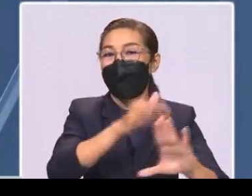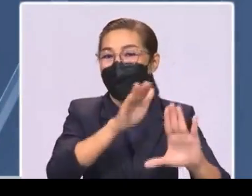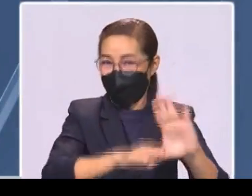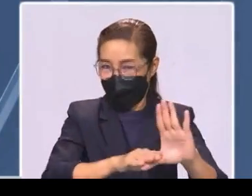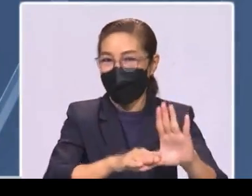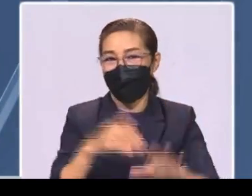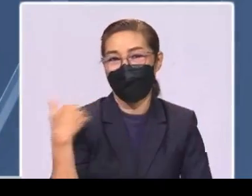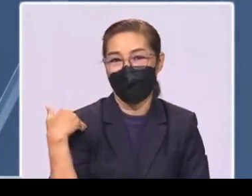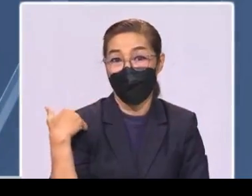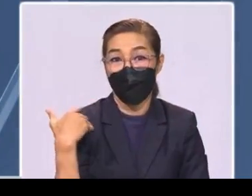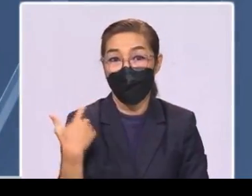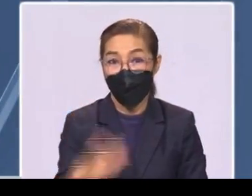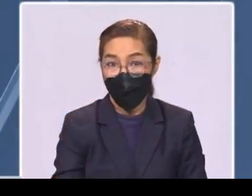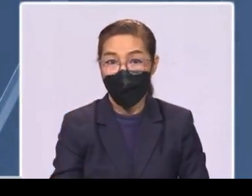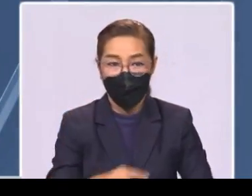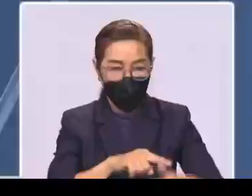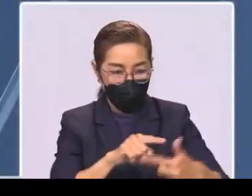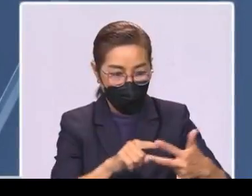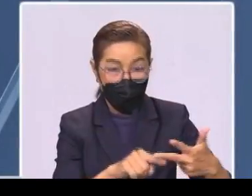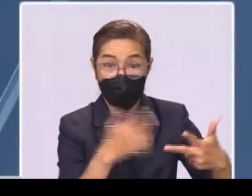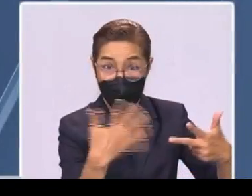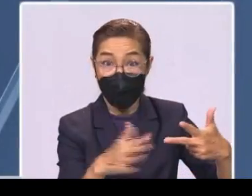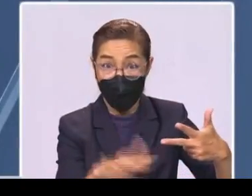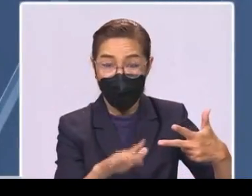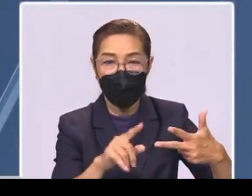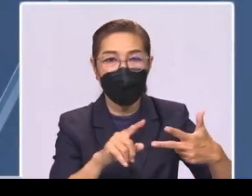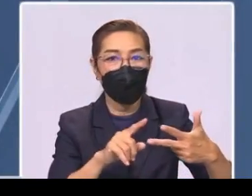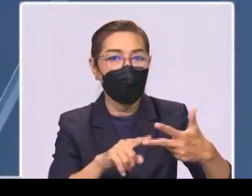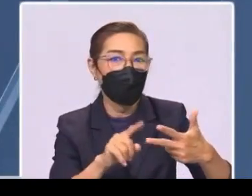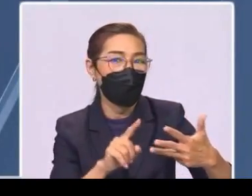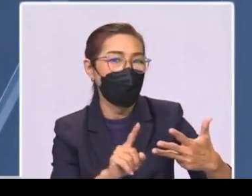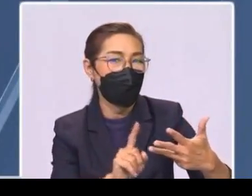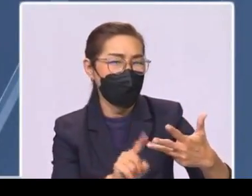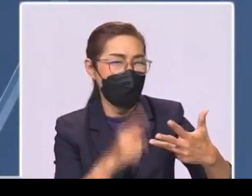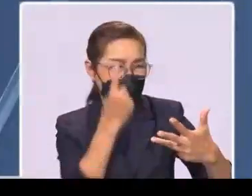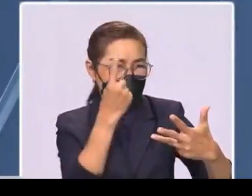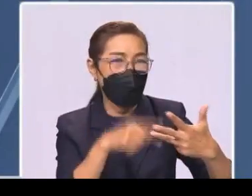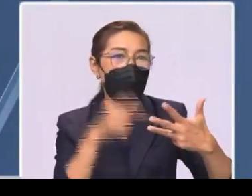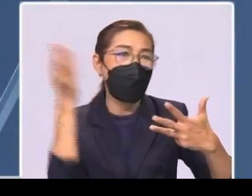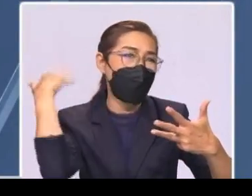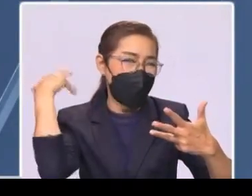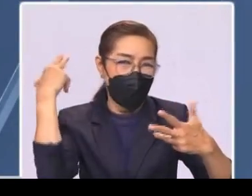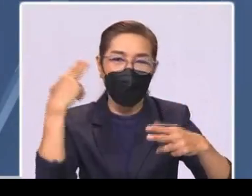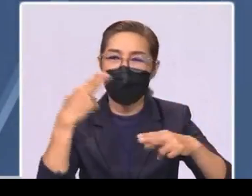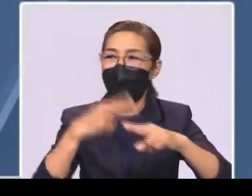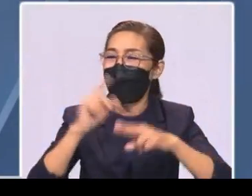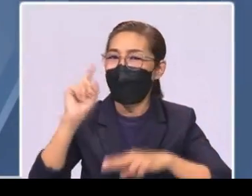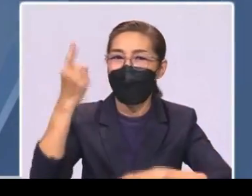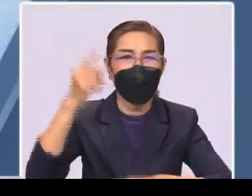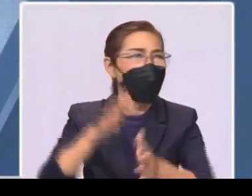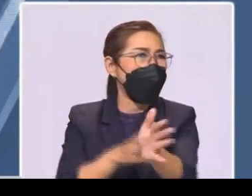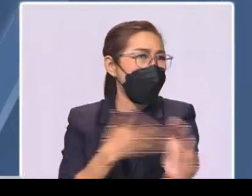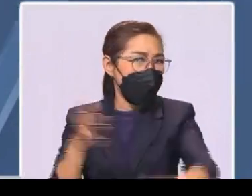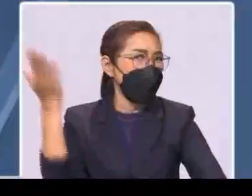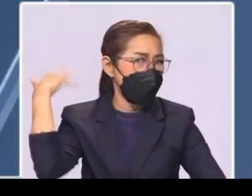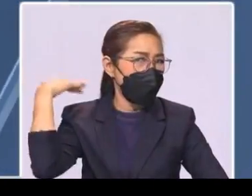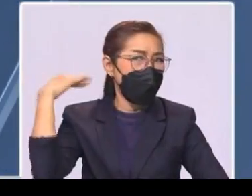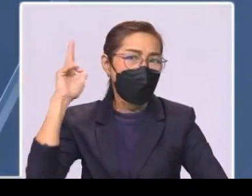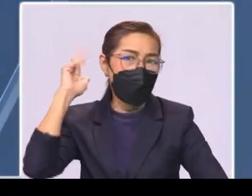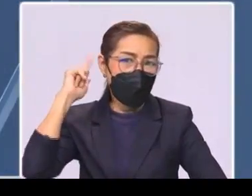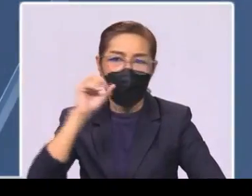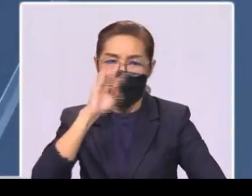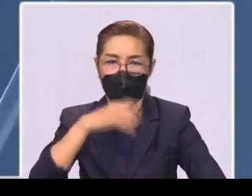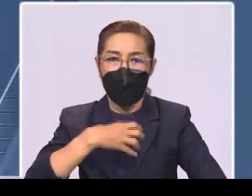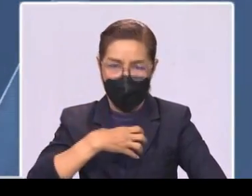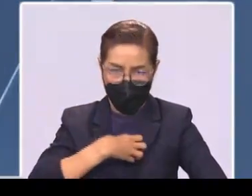จากกี่คนละ 3ใช่มก็แน่นอนครับที่มีชื่อก่อนใครเพื่อนก่อนหน้านี้นะฮะเอ่อนานแล้วนะคุณ